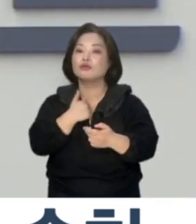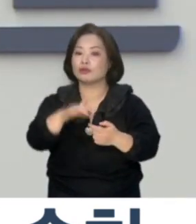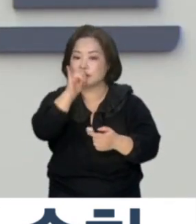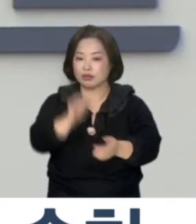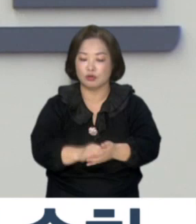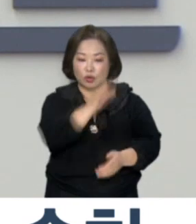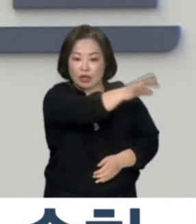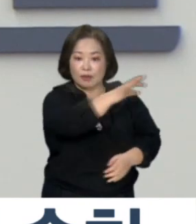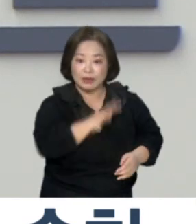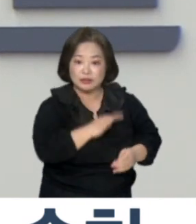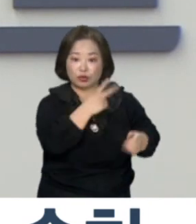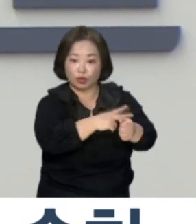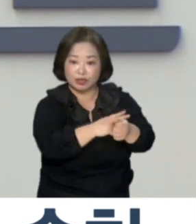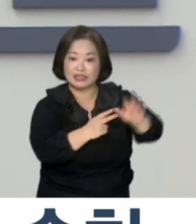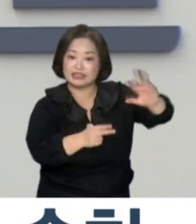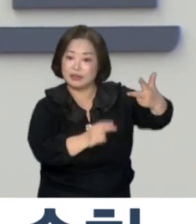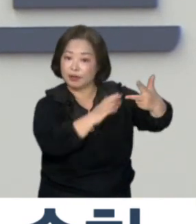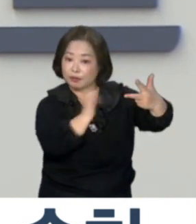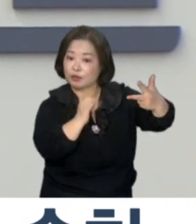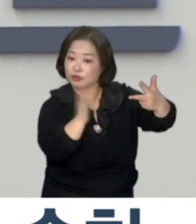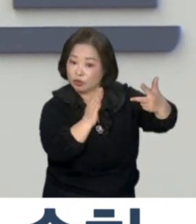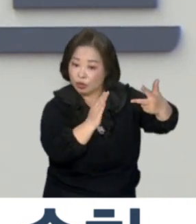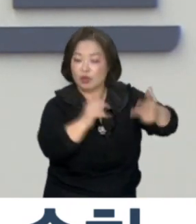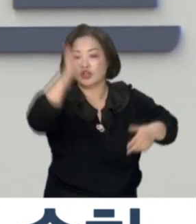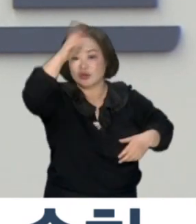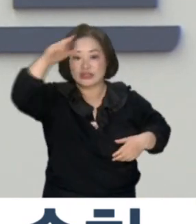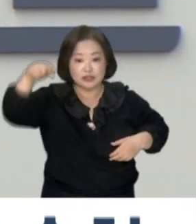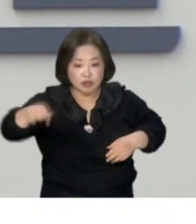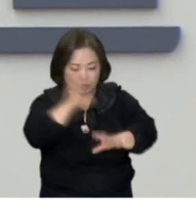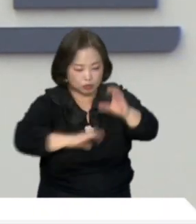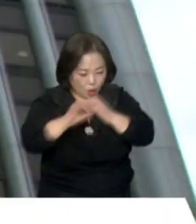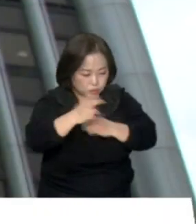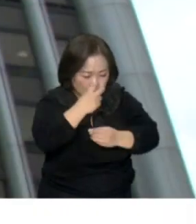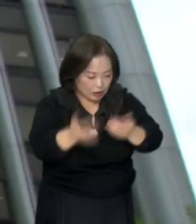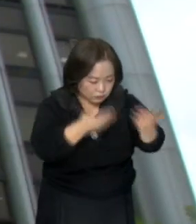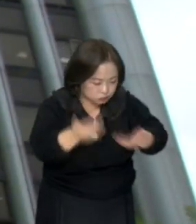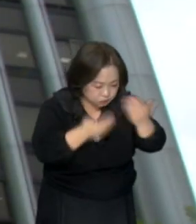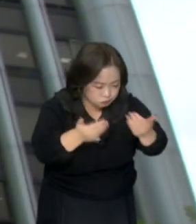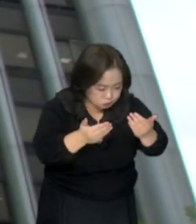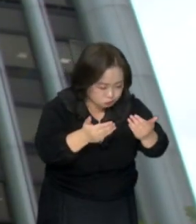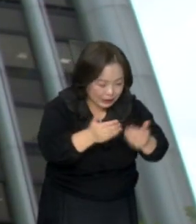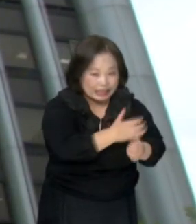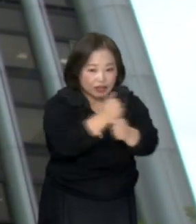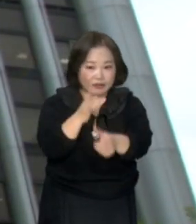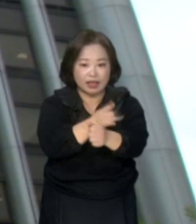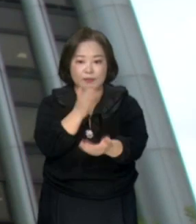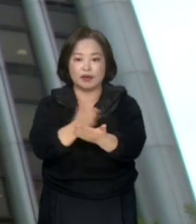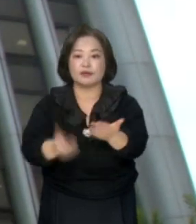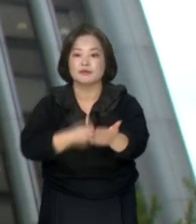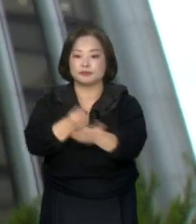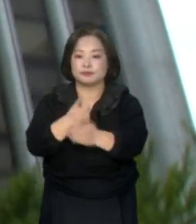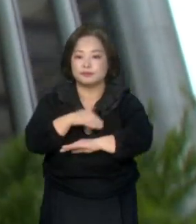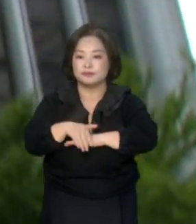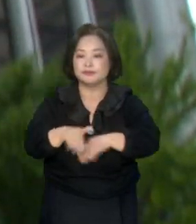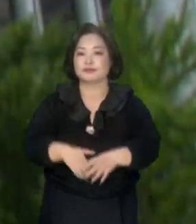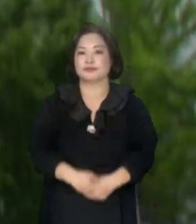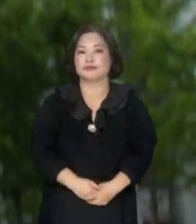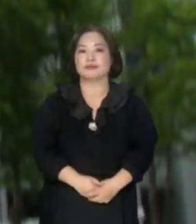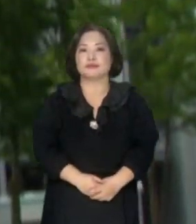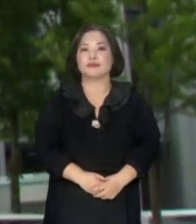금품을 받은 교사는 모두 700여명으로 경찰은 추가 수사를 진행한 뒤 입권 여부를 결정할 방침입니다